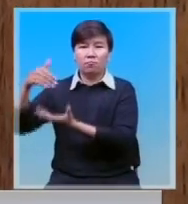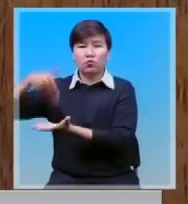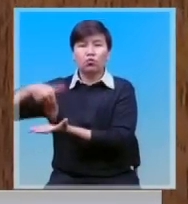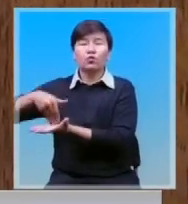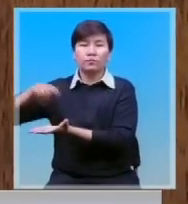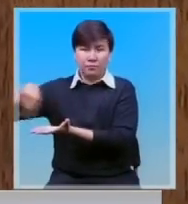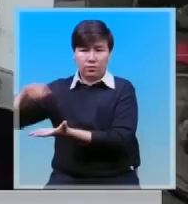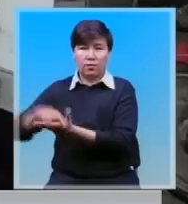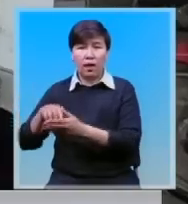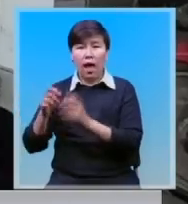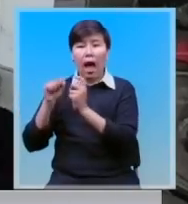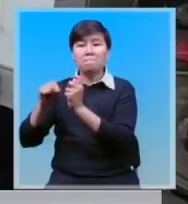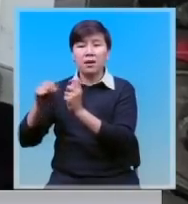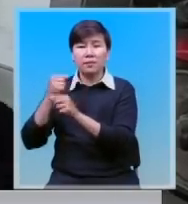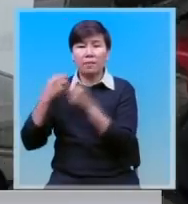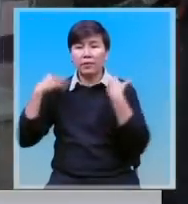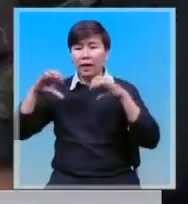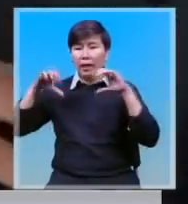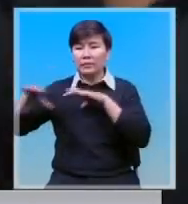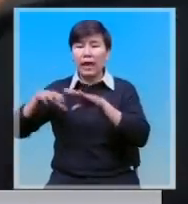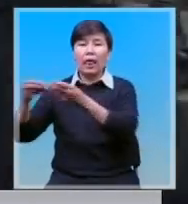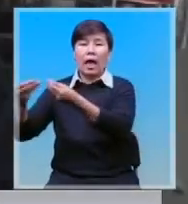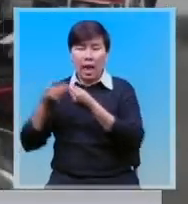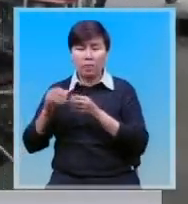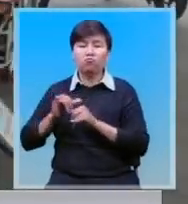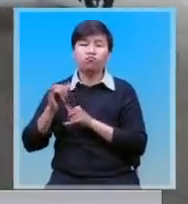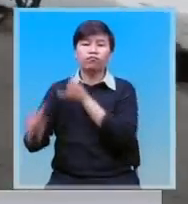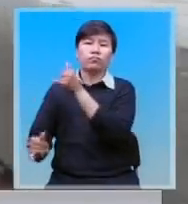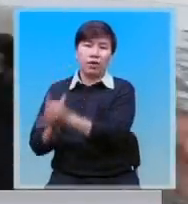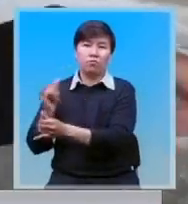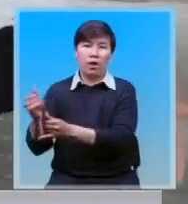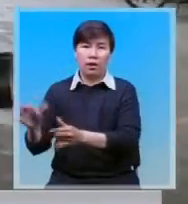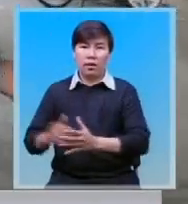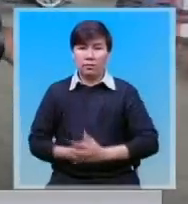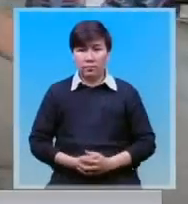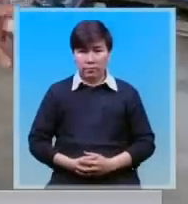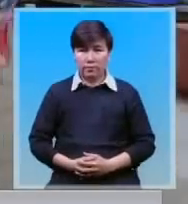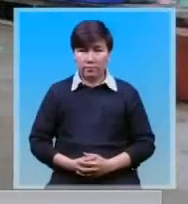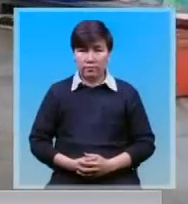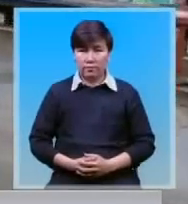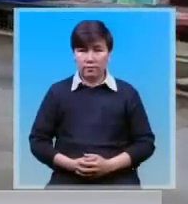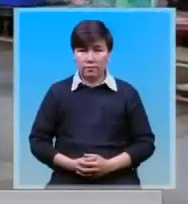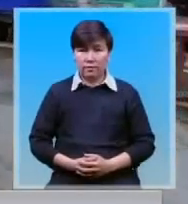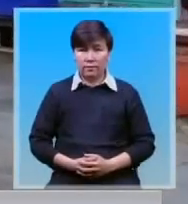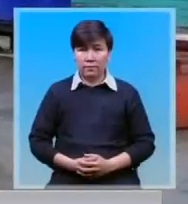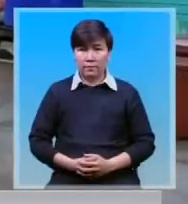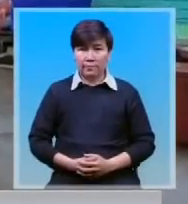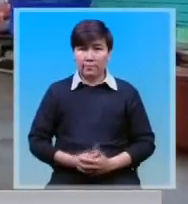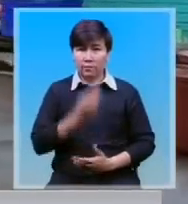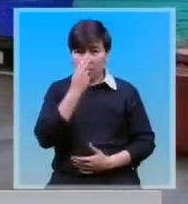เขาจัดที่ทางไว้ให้ครับ อันนี้ก็คือเป็นเสียงของชาวบ้านในพื้นที่เกาะแรดนะคะเดี๋ยวเราจะให้คุณผู้ชมดูบ้าน